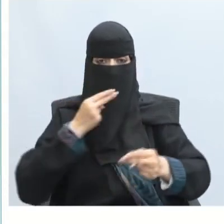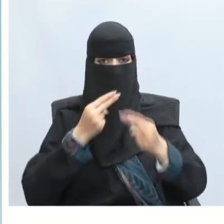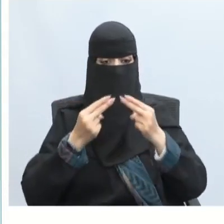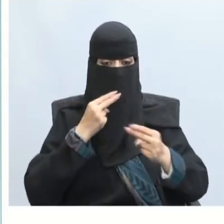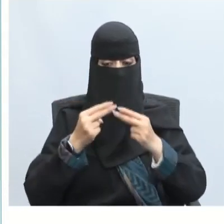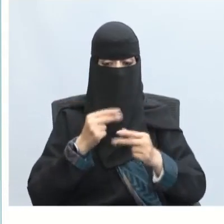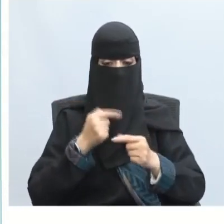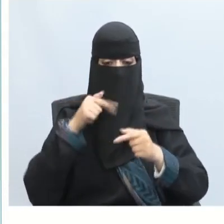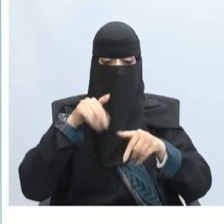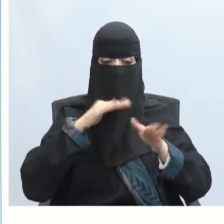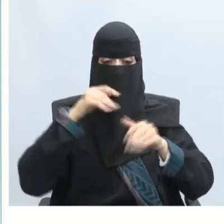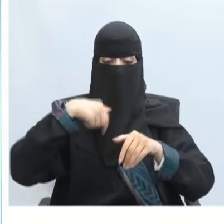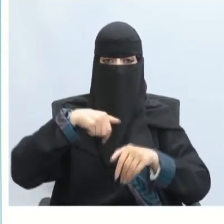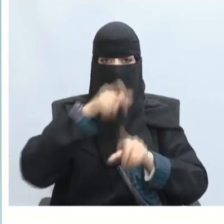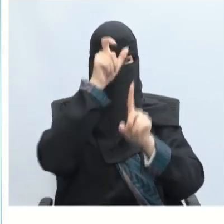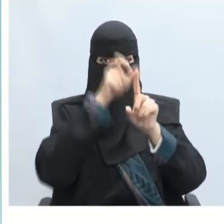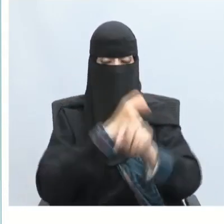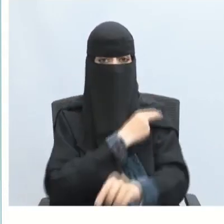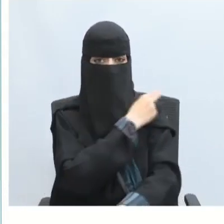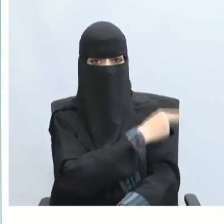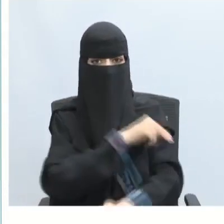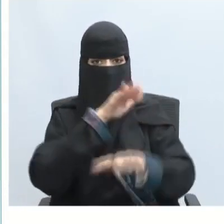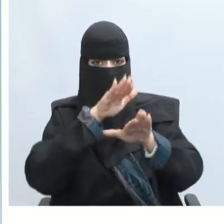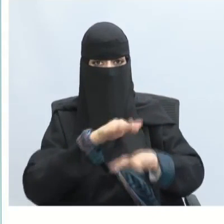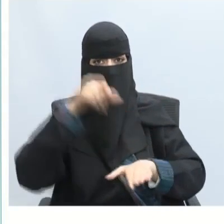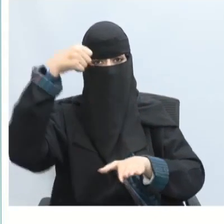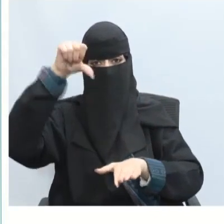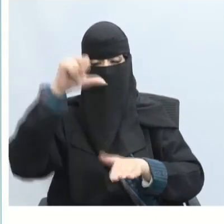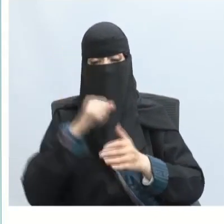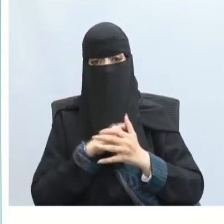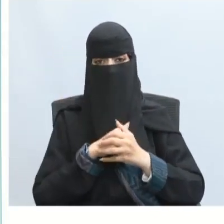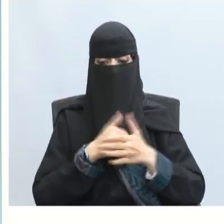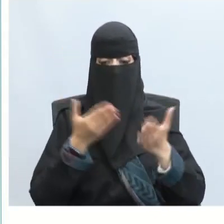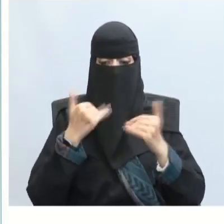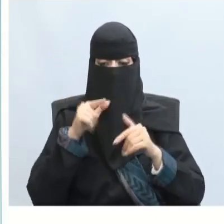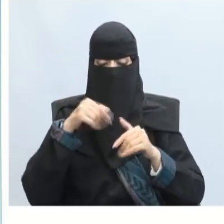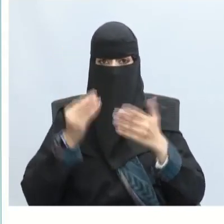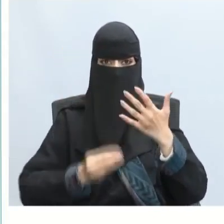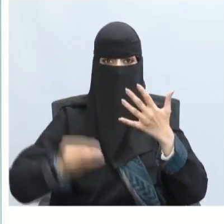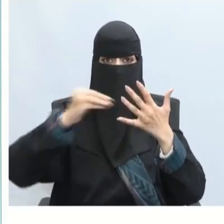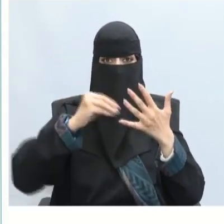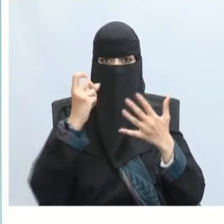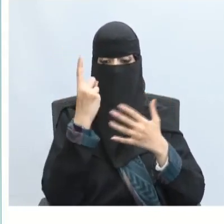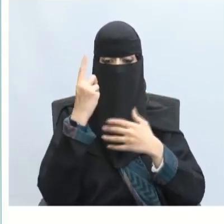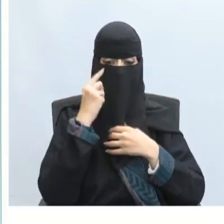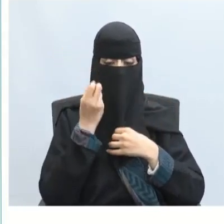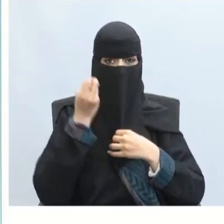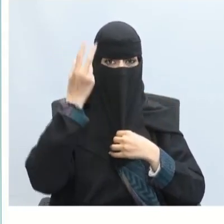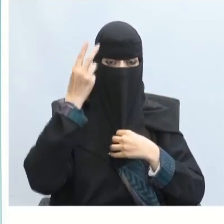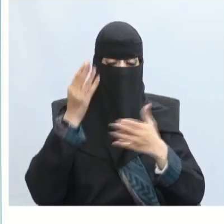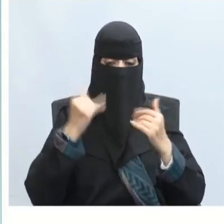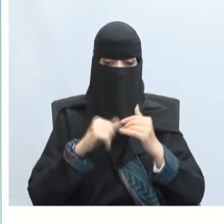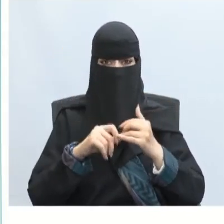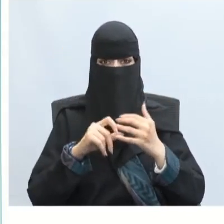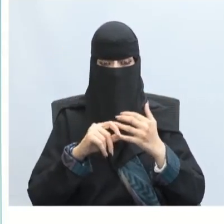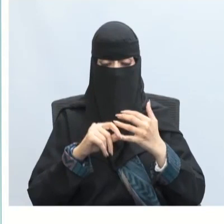الشورى او عضو مجلس الوزراء هذه مرحله اول مرحله من مراحل صدور النظام